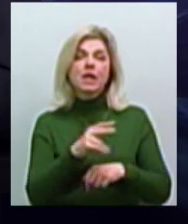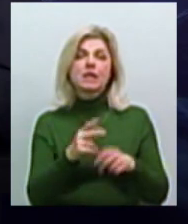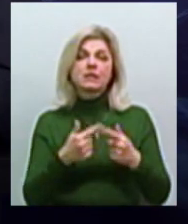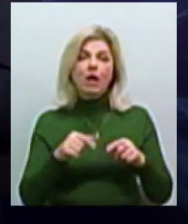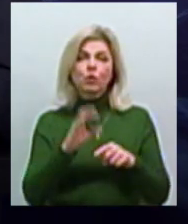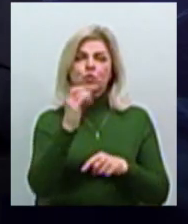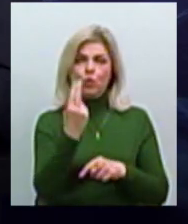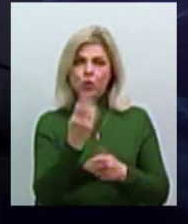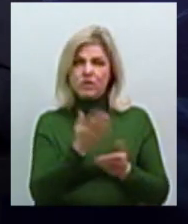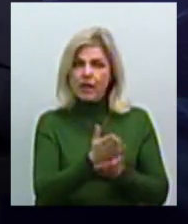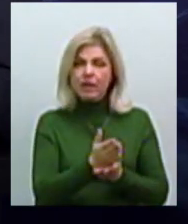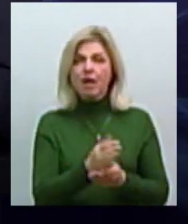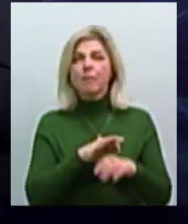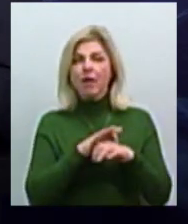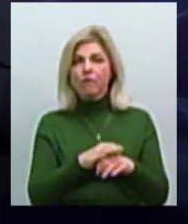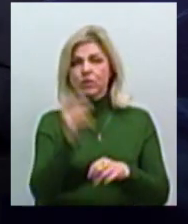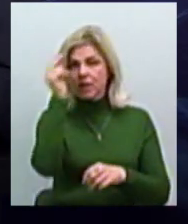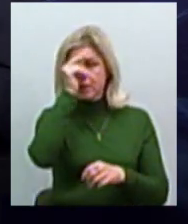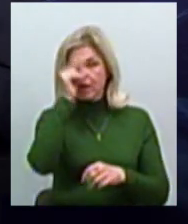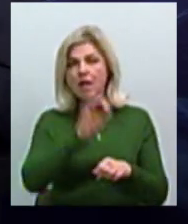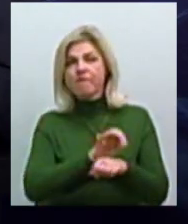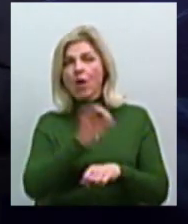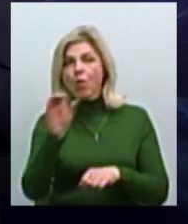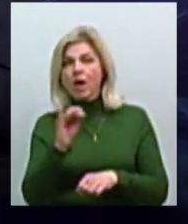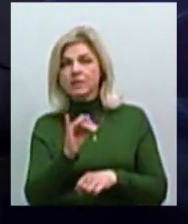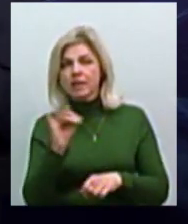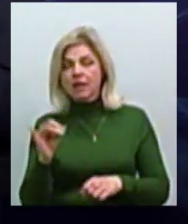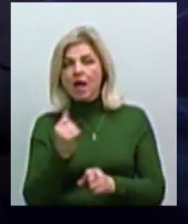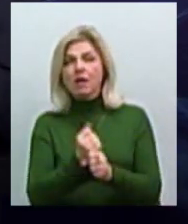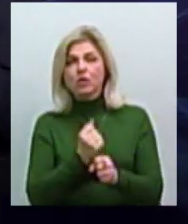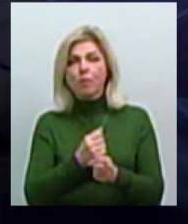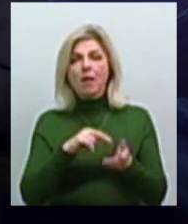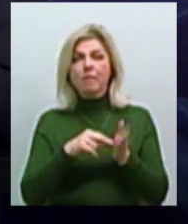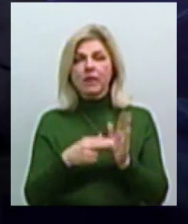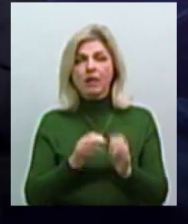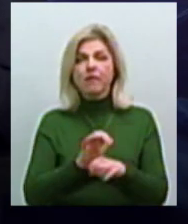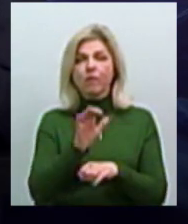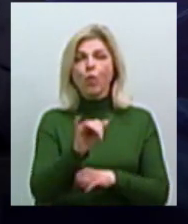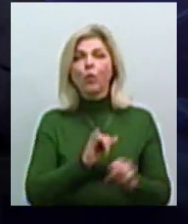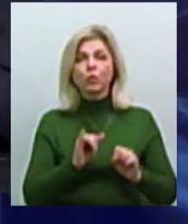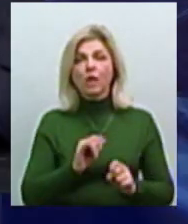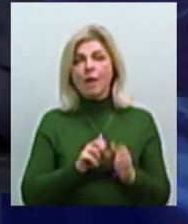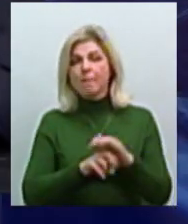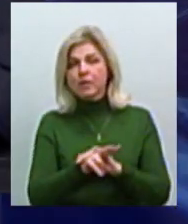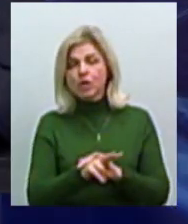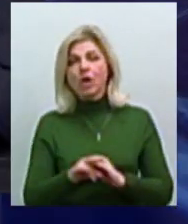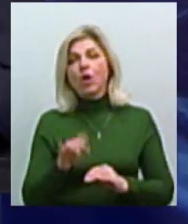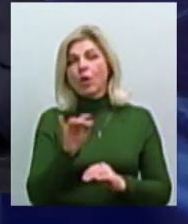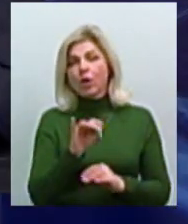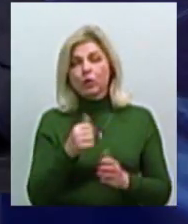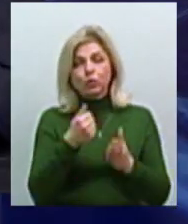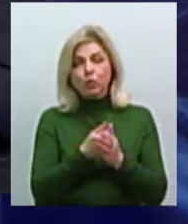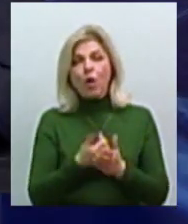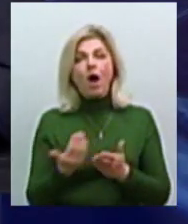соцсфери проводяться ці заняття з евакуації, розробляються плани евакуації, куди бігти, куди, вплоть до того,